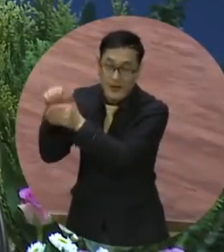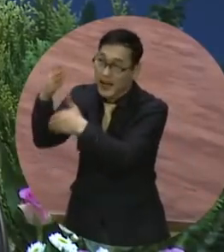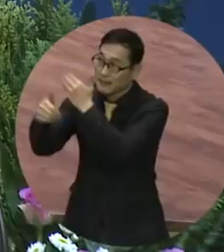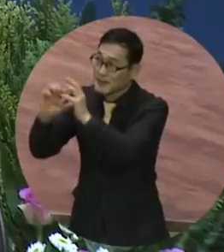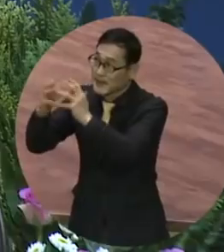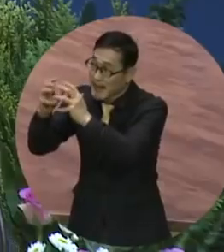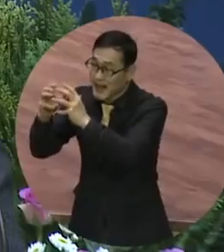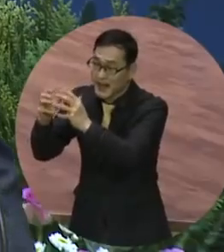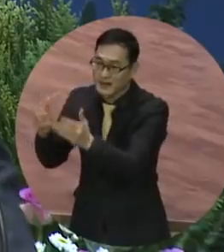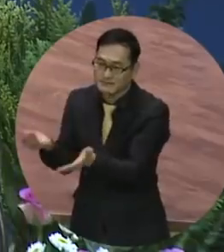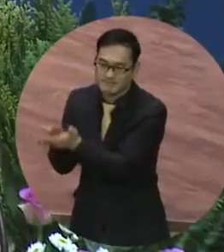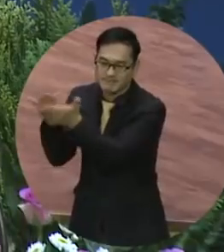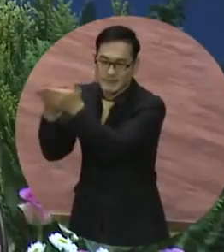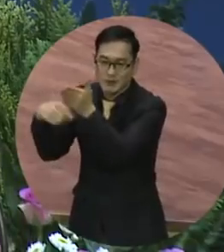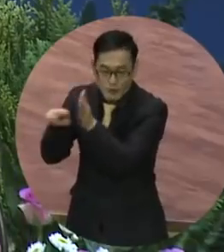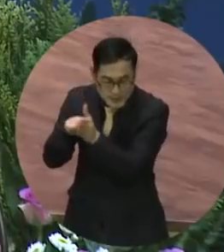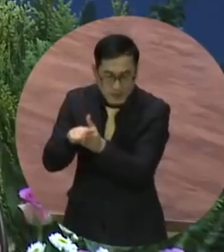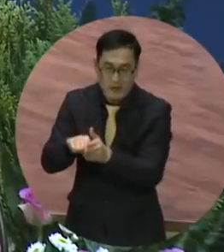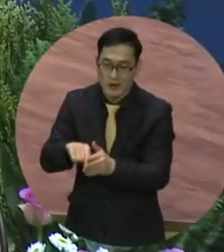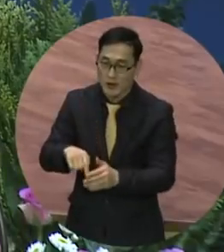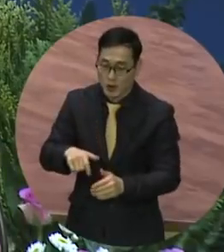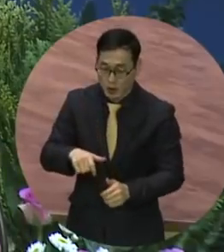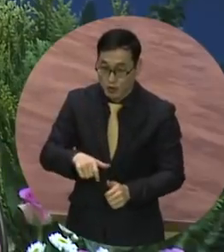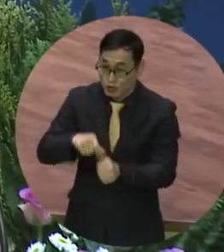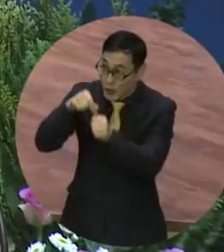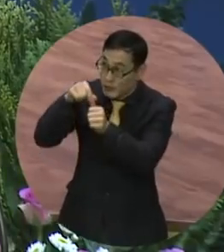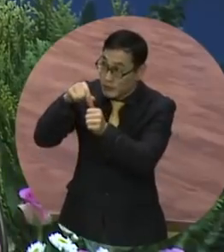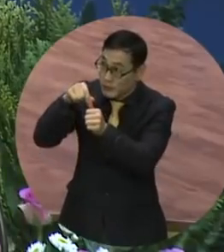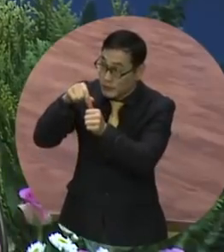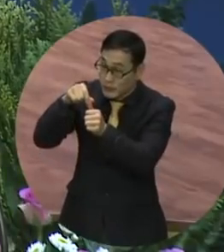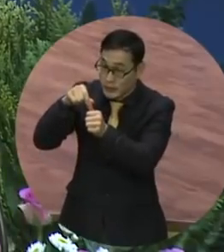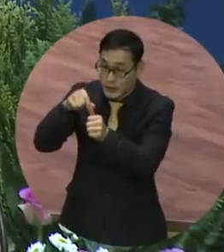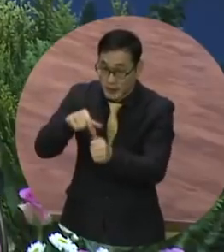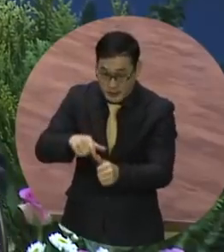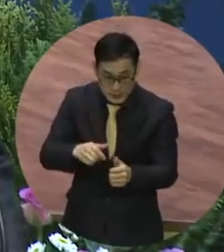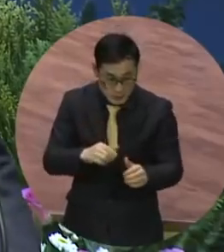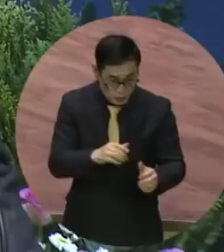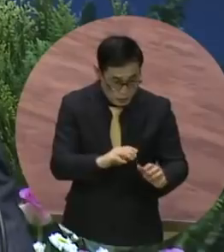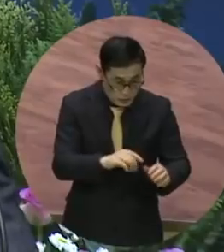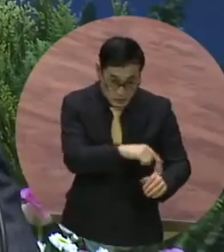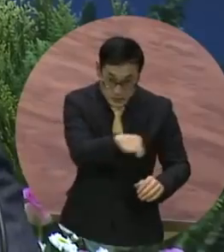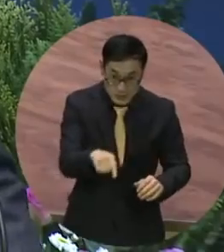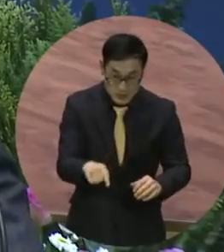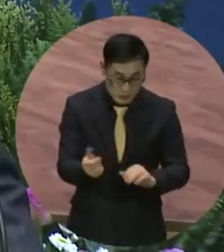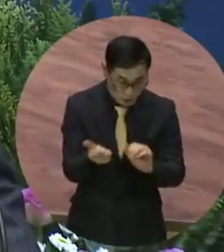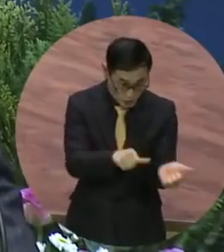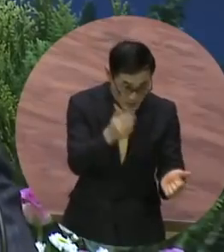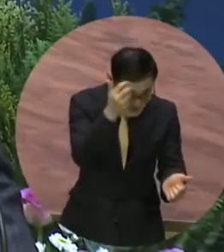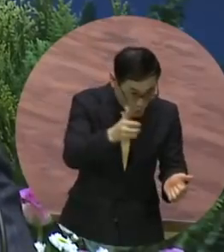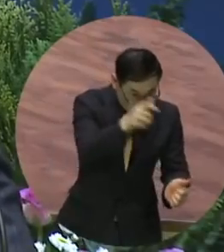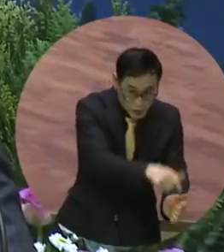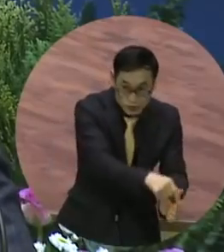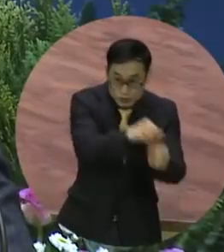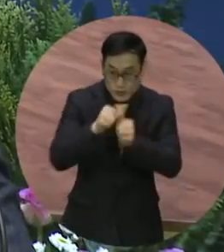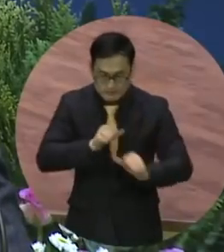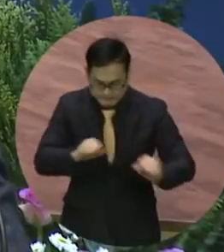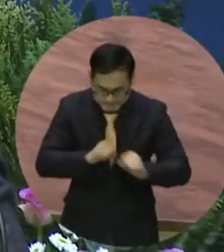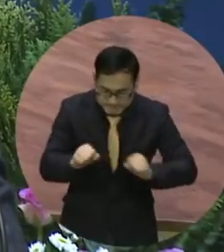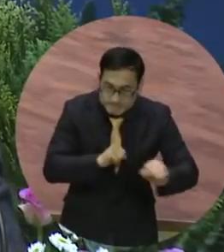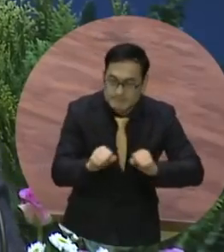확장해 나가는데 구속사 성취, 구원 사역하는 일에 주역도로 당당히 쓰임받기를 주님으로